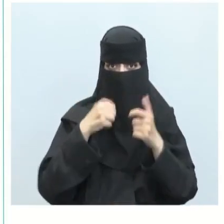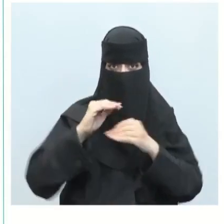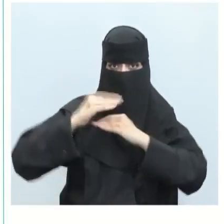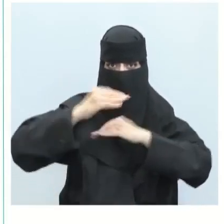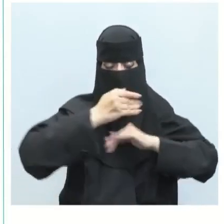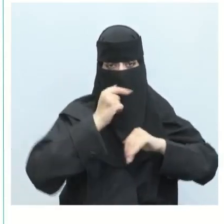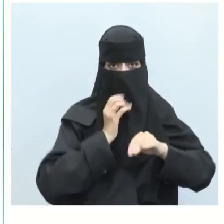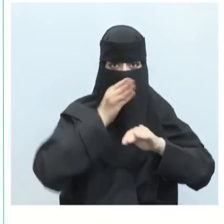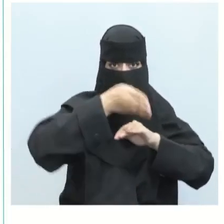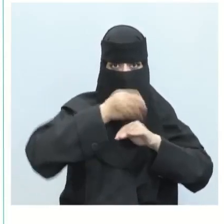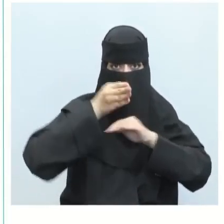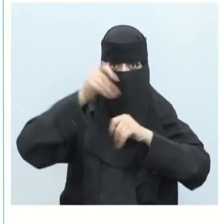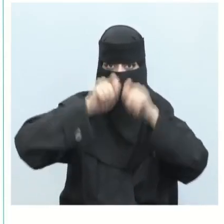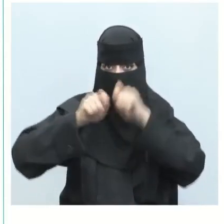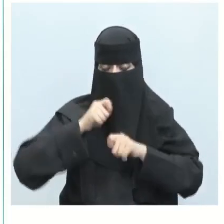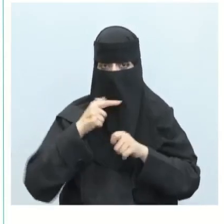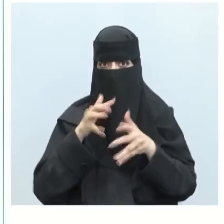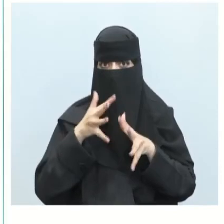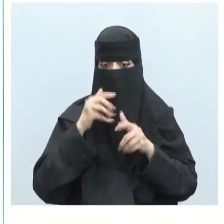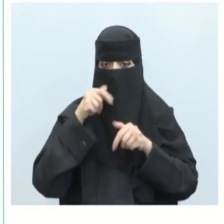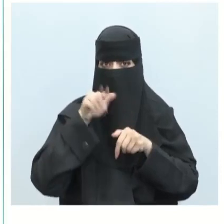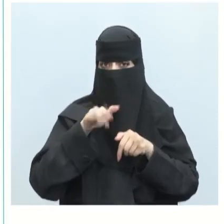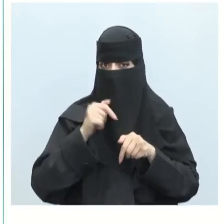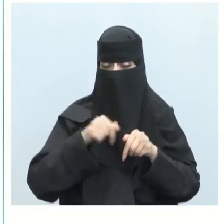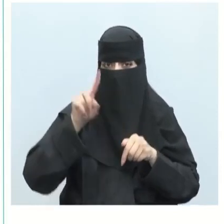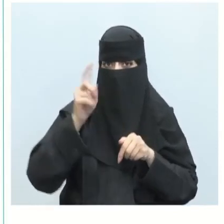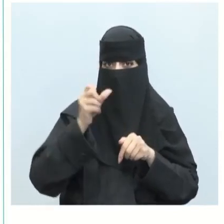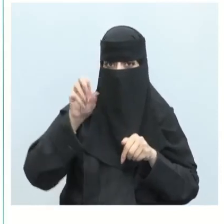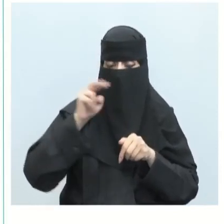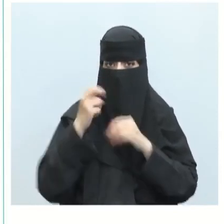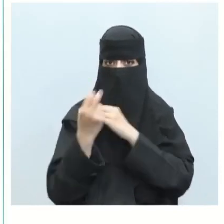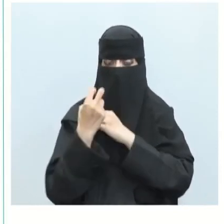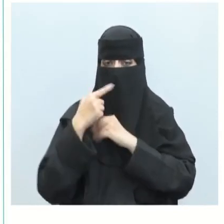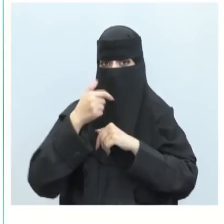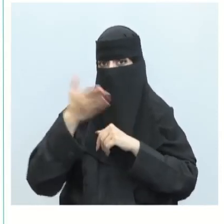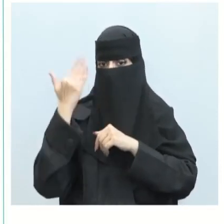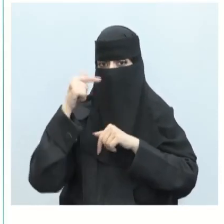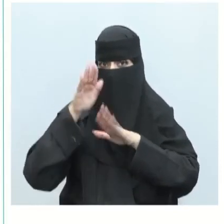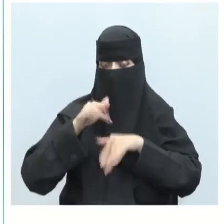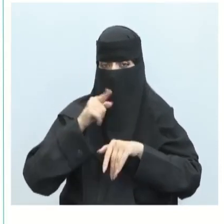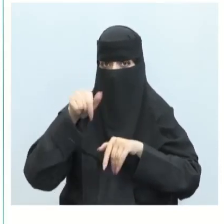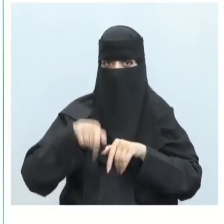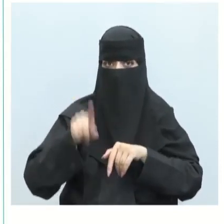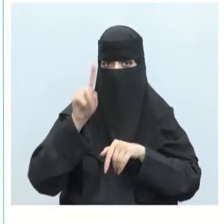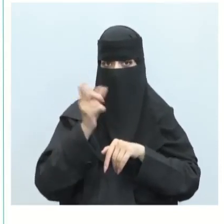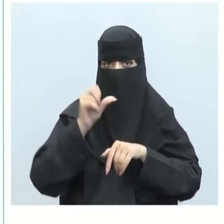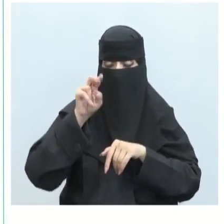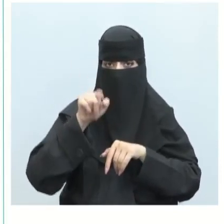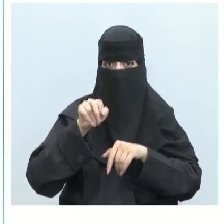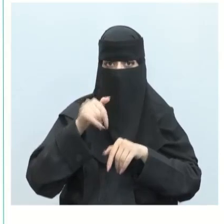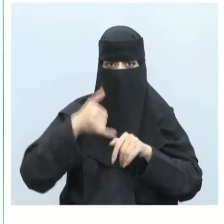تحاول اجراء عمليات مريبه ما هو هذا البروتوكول تعلمنا سابقا ان هذا البروتوكول هو بروتوكول